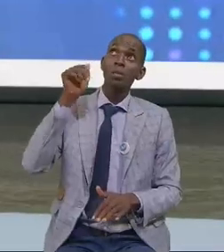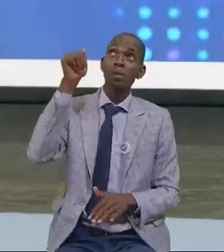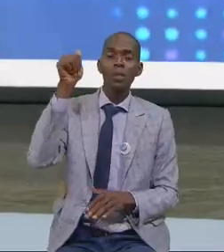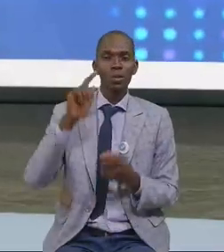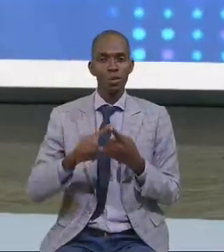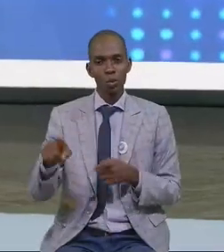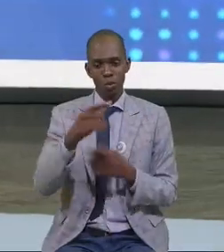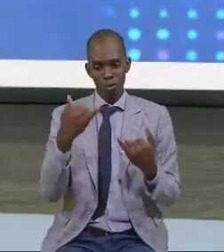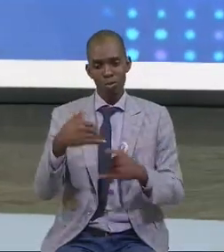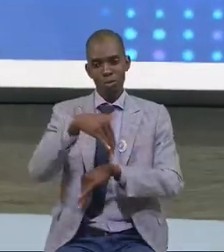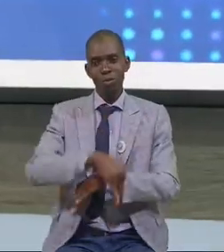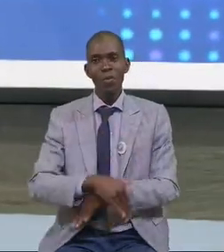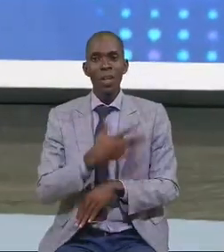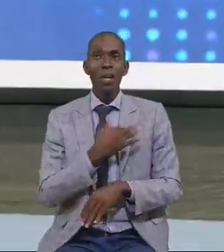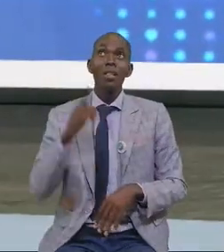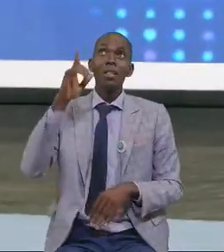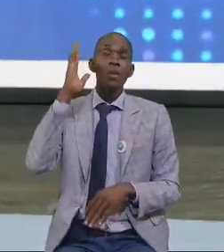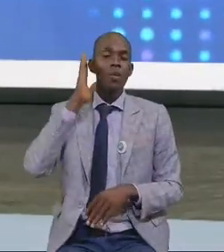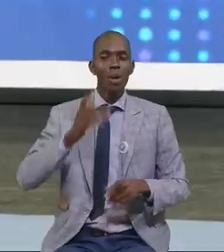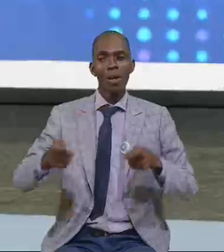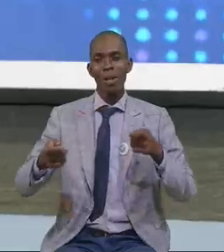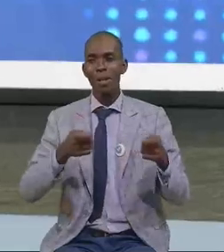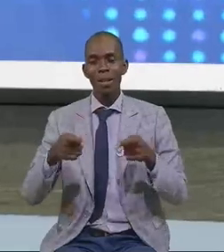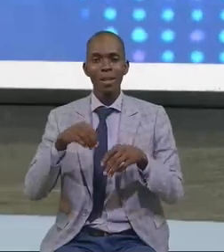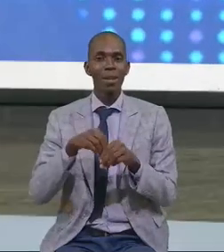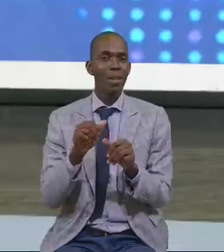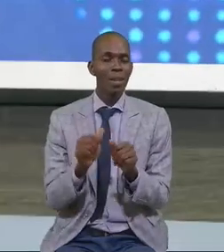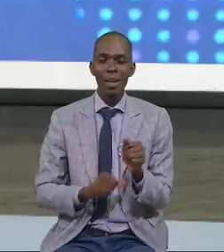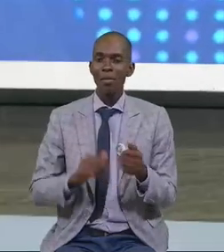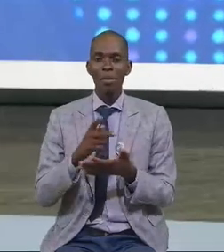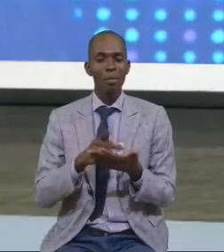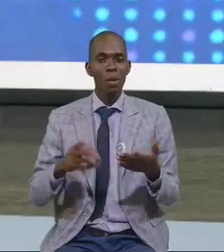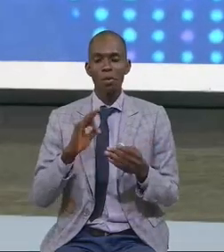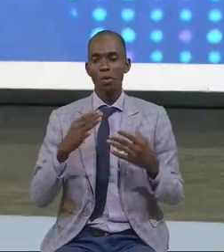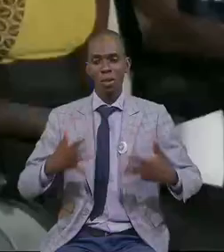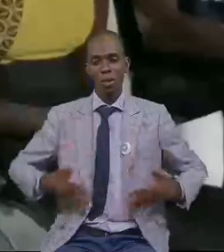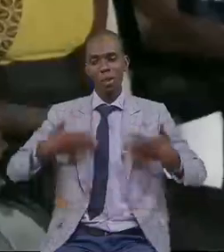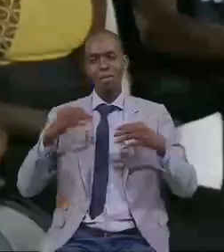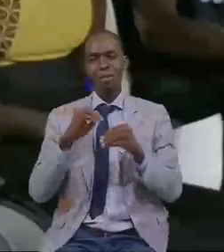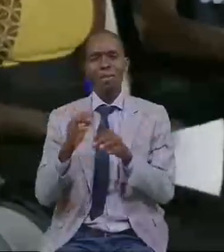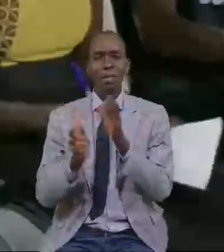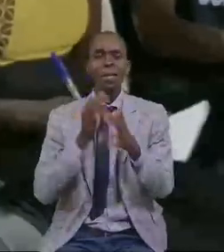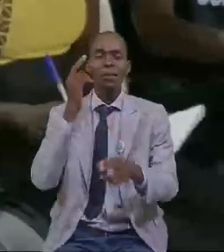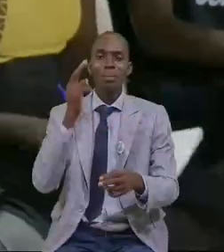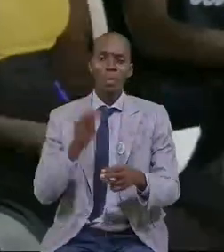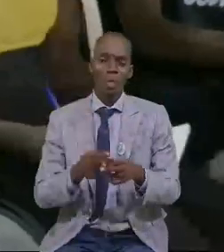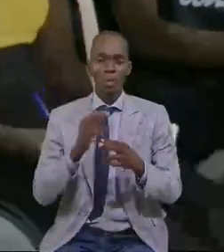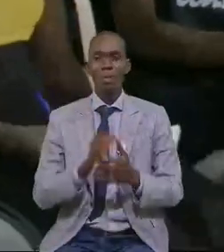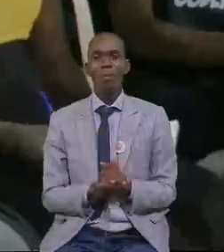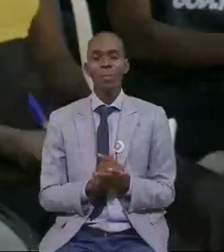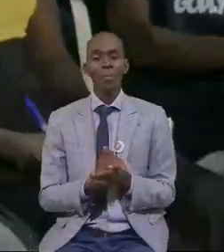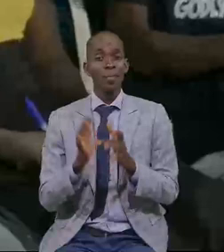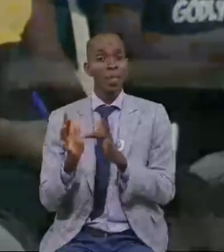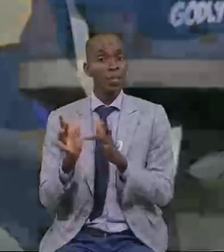à vous ce soir et il va régner dans chaque partie de votre vie au nom de Jésus-Christ.